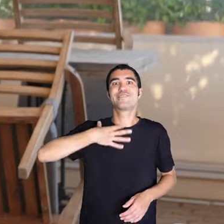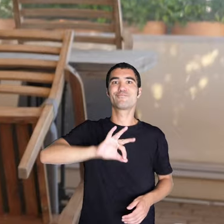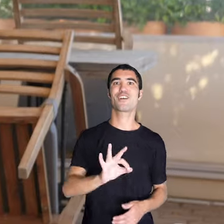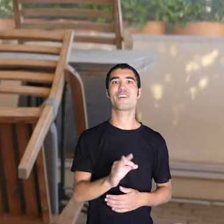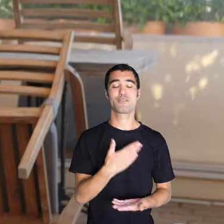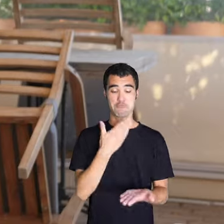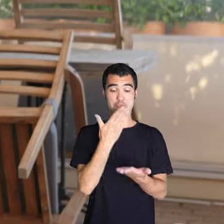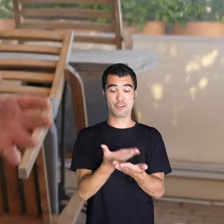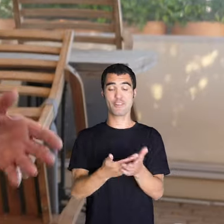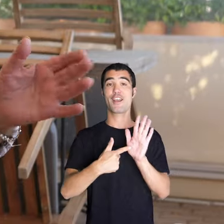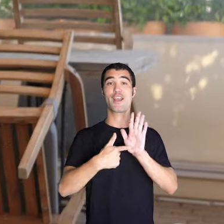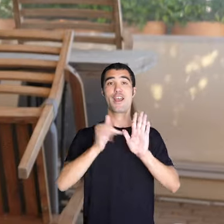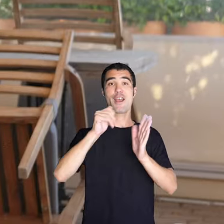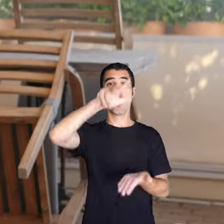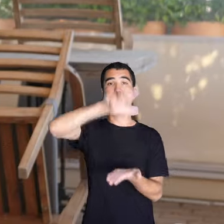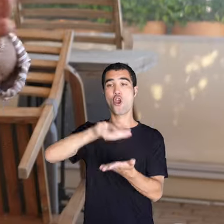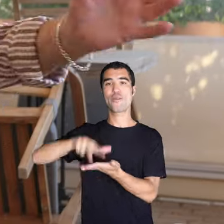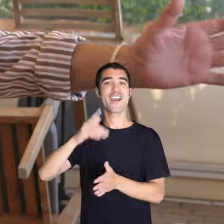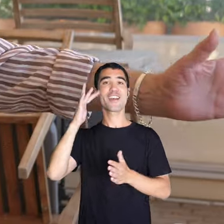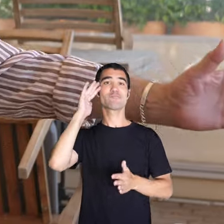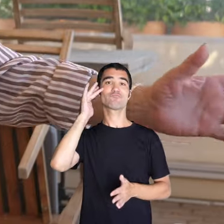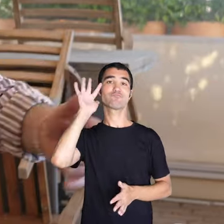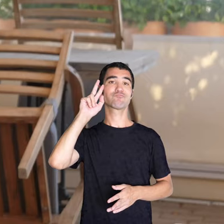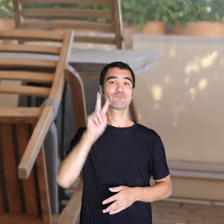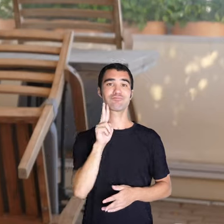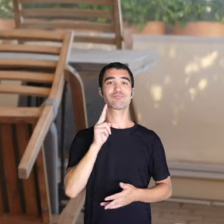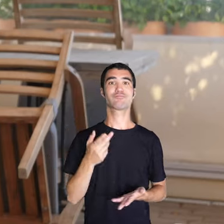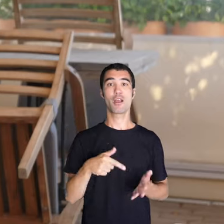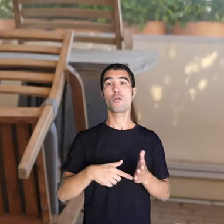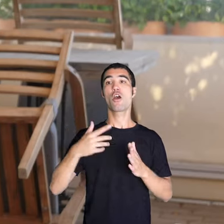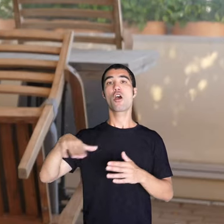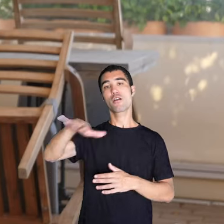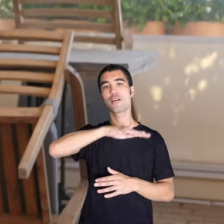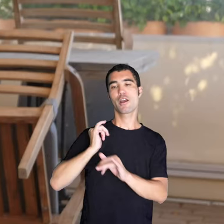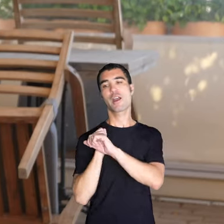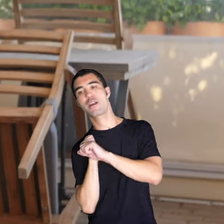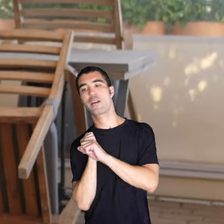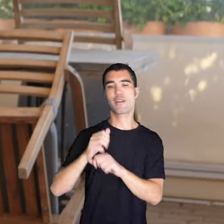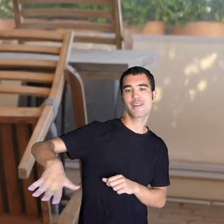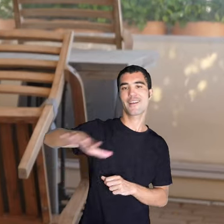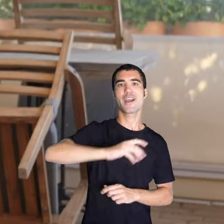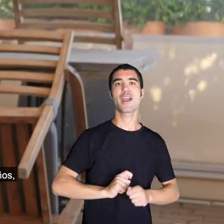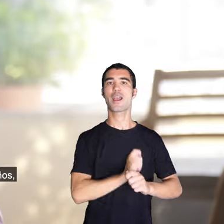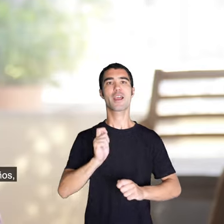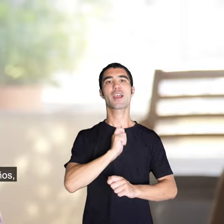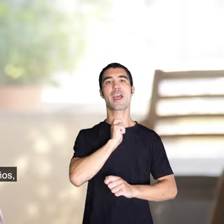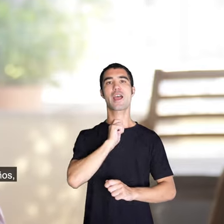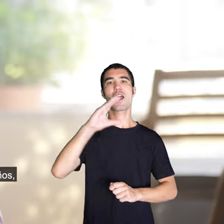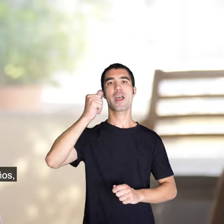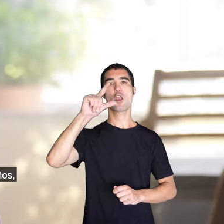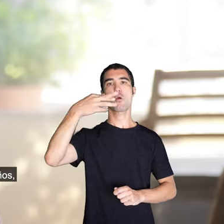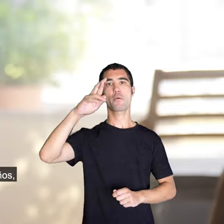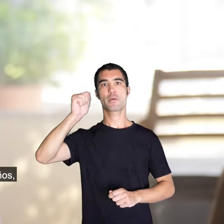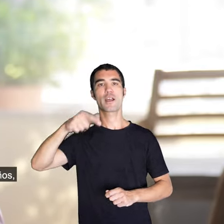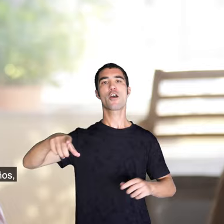Tenc permís i tenc homologats i tot, i després ho passejava a la calabra, a la banda de música. Posàvem els